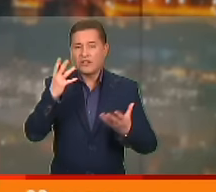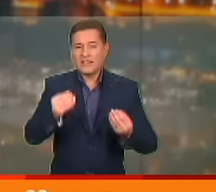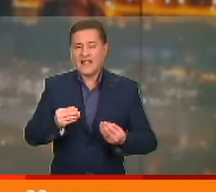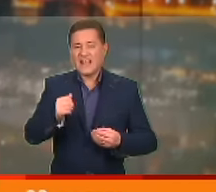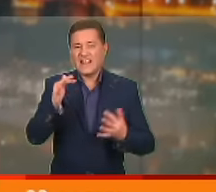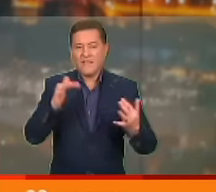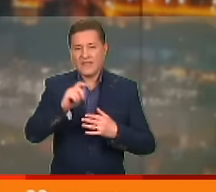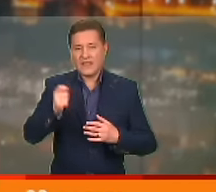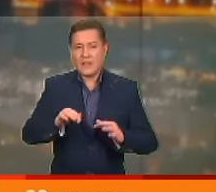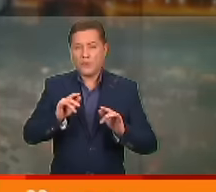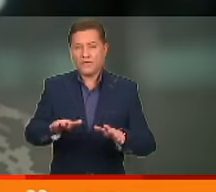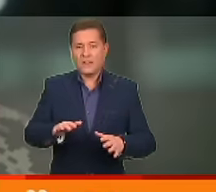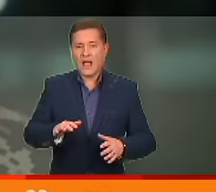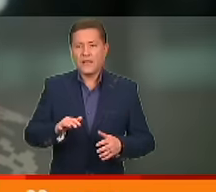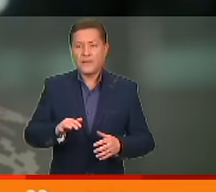Кіра Толстякова.